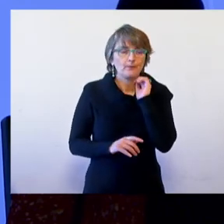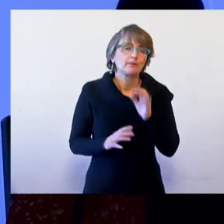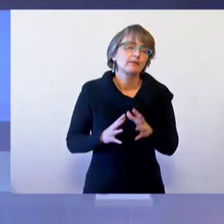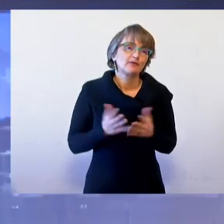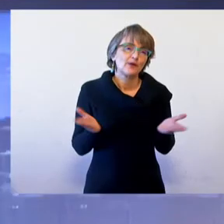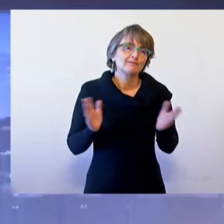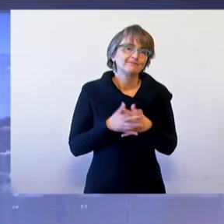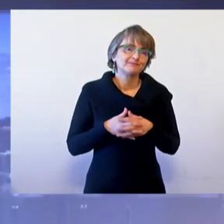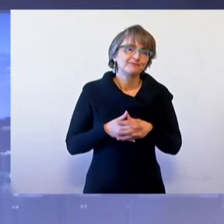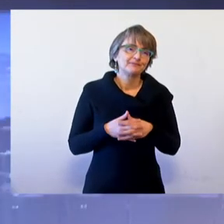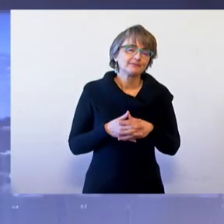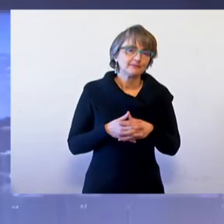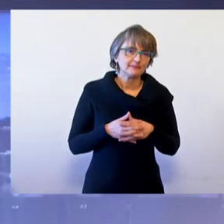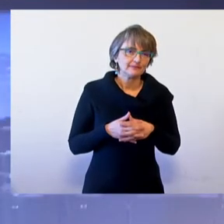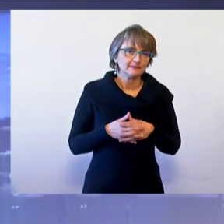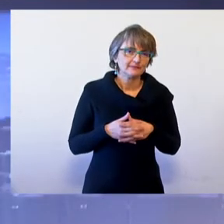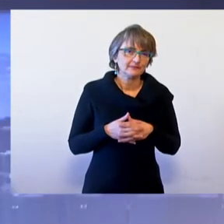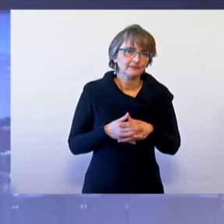Voilà.